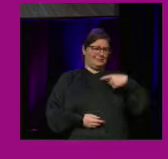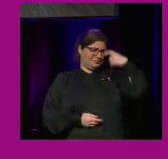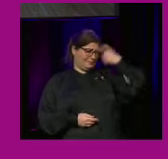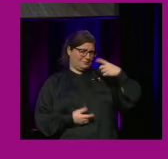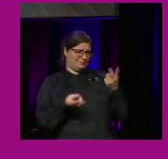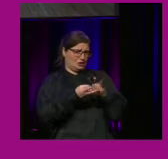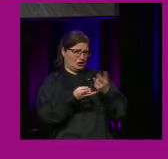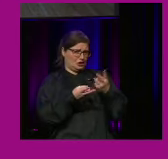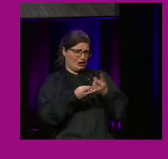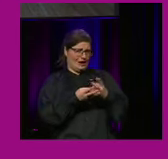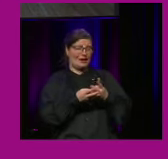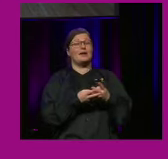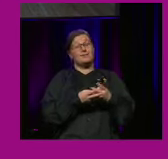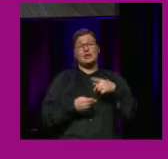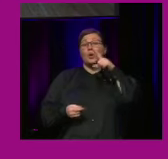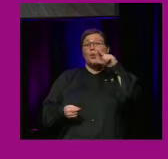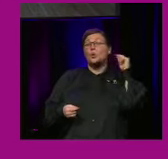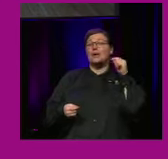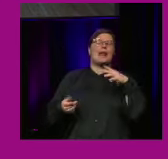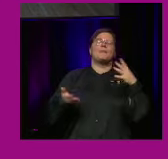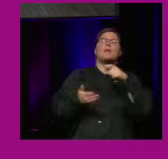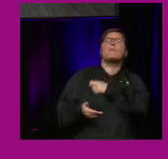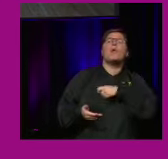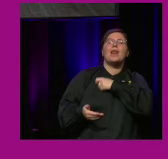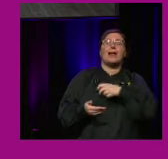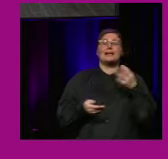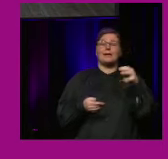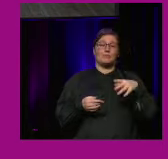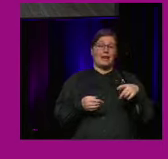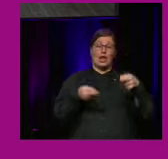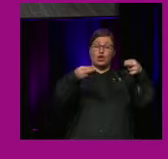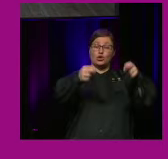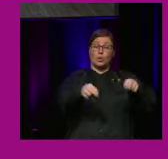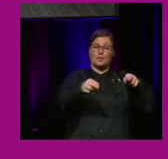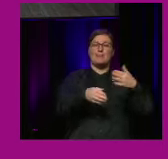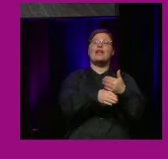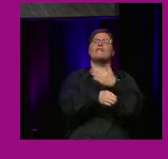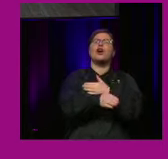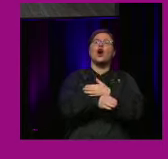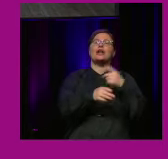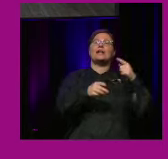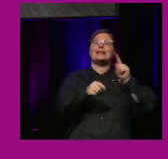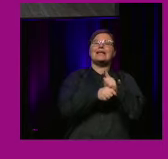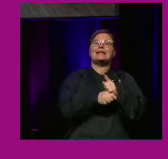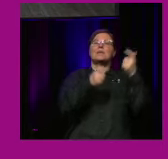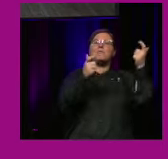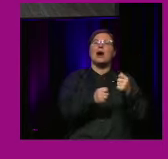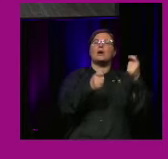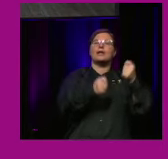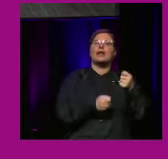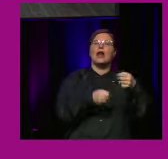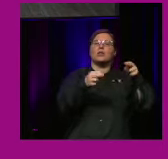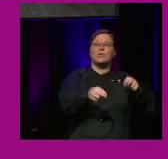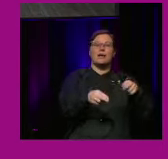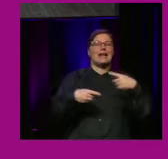man pensionerar, som i Polen, att man pensionerar domare, förtidspensionerade domare och tillsätter domare